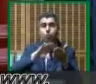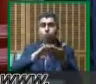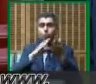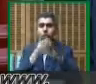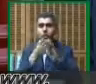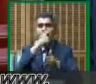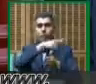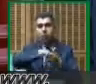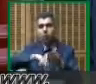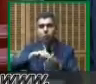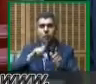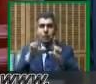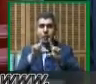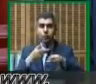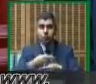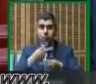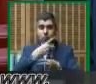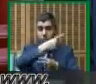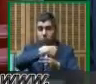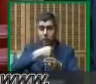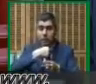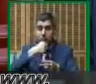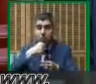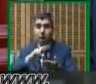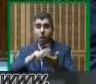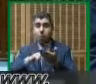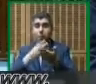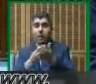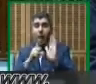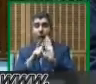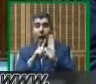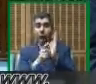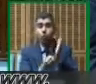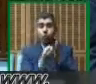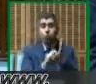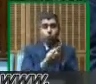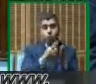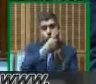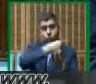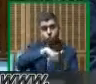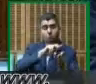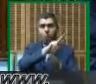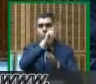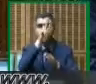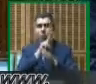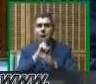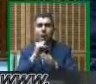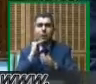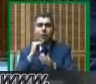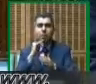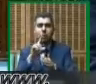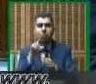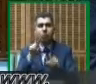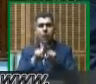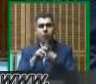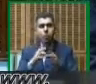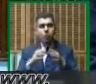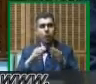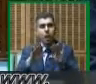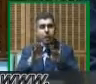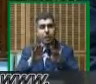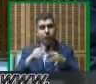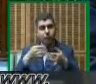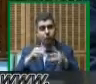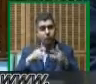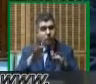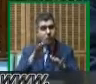وطرحه، كما أن الانتقال الديمقراطي يطرح علينا سؤالا جوهريا حول حدود الصحافة الإلكترونية